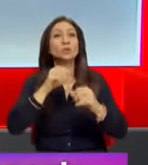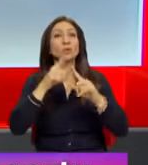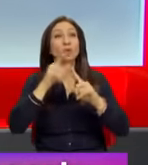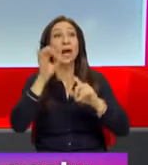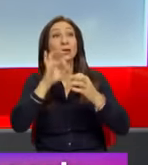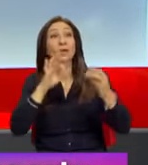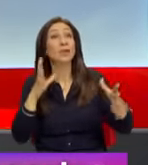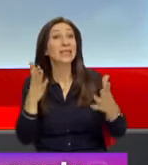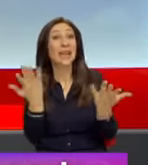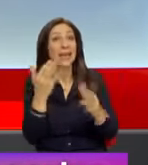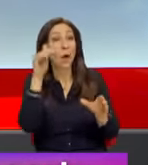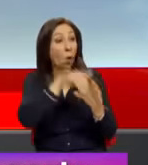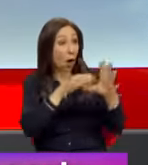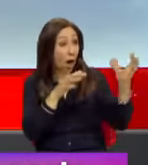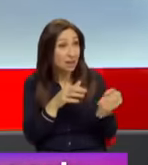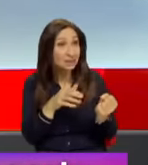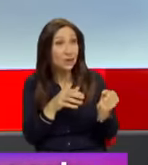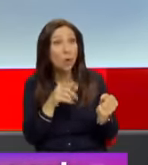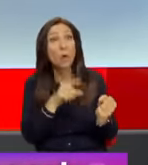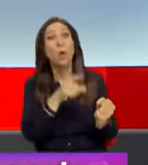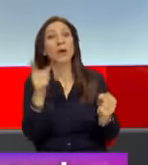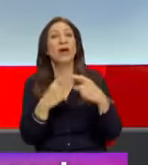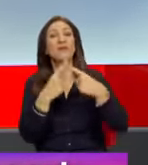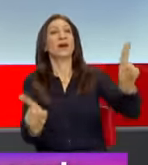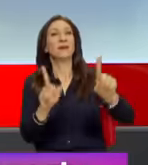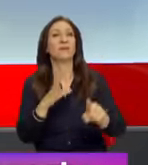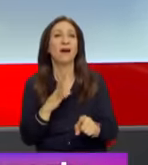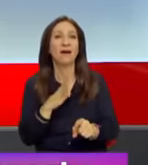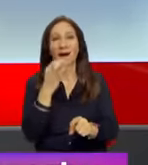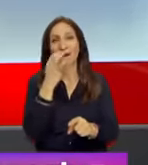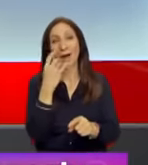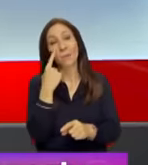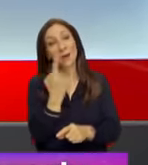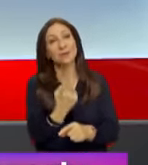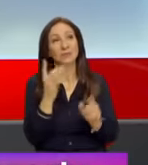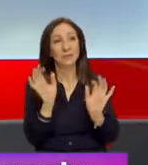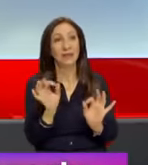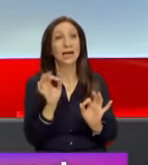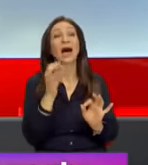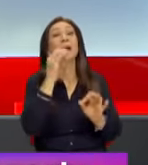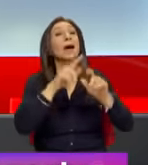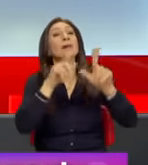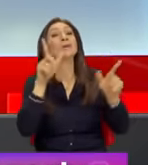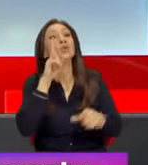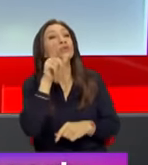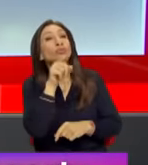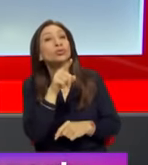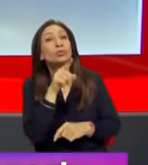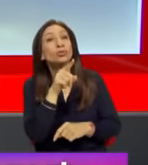Altınok ne kadar oy aldıysa o kadar fark attı. Ankara'ya baktığımızda gelsin Ankara'nın sonucu